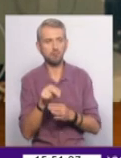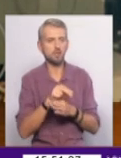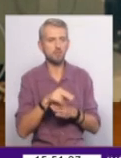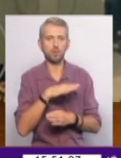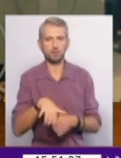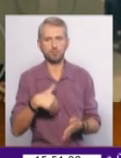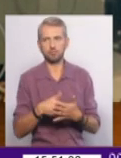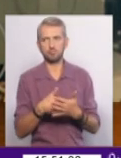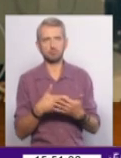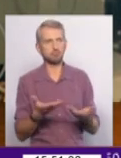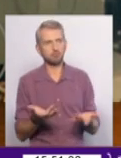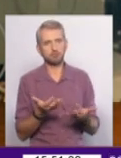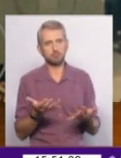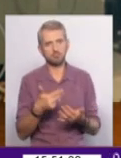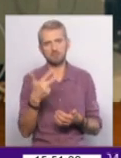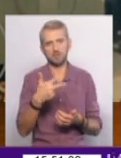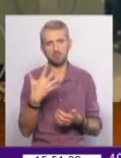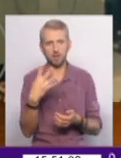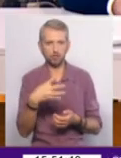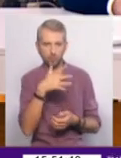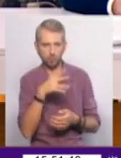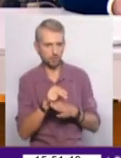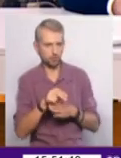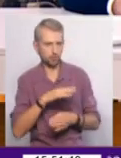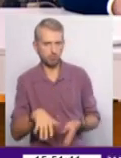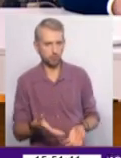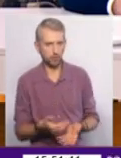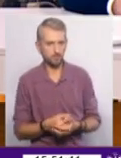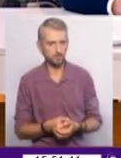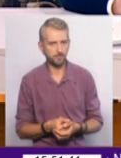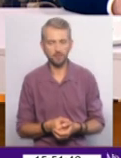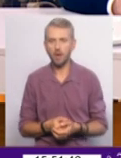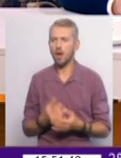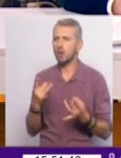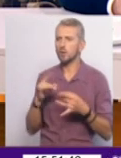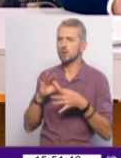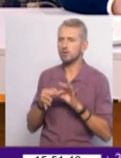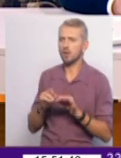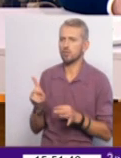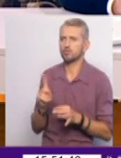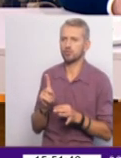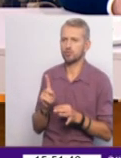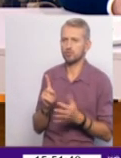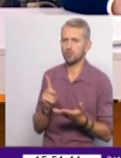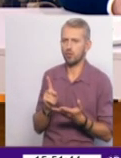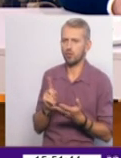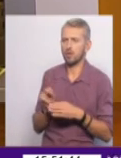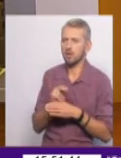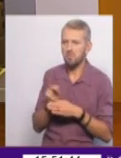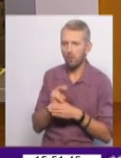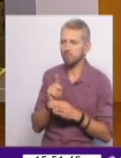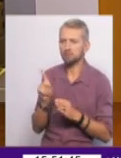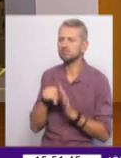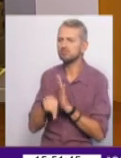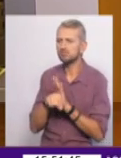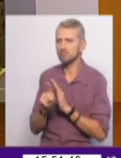вже, мабуть, десь 35-40 років. А розкажіть детальніше, лікарні, що саме відбувало, ремонт? Так, що тобто саме?